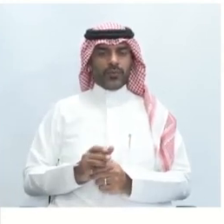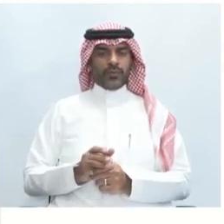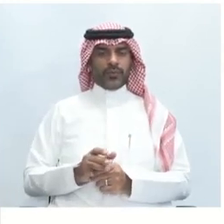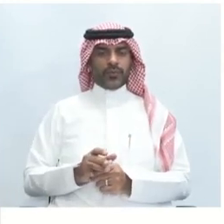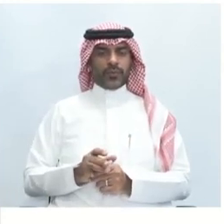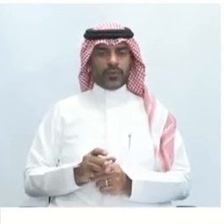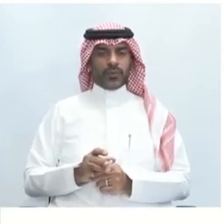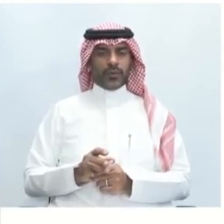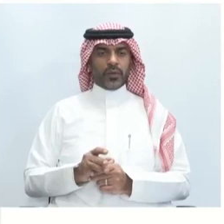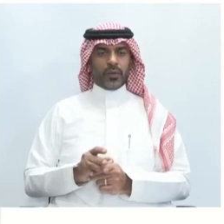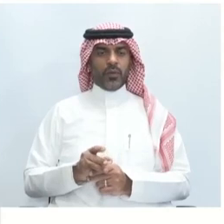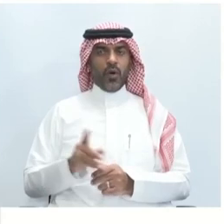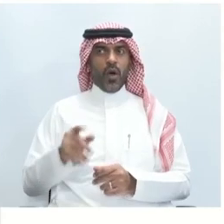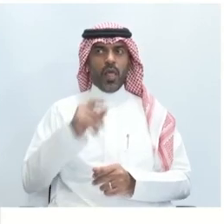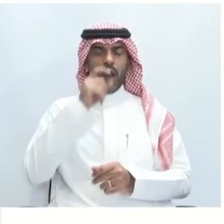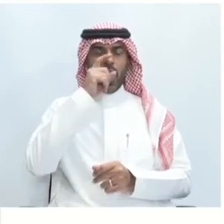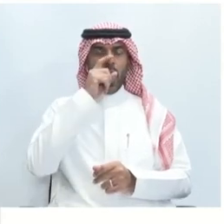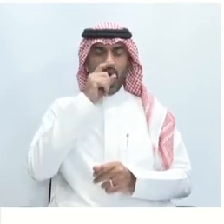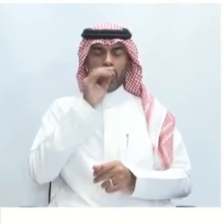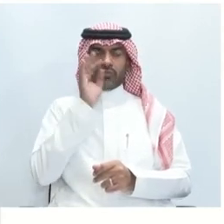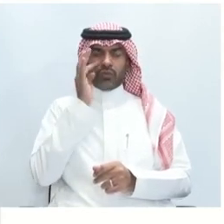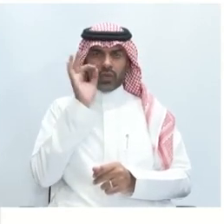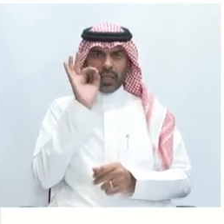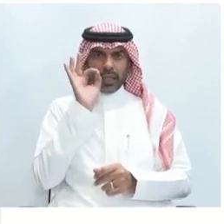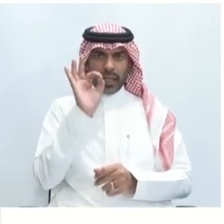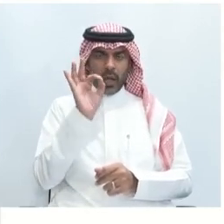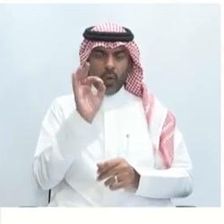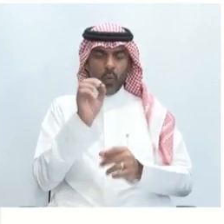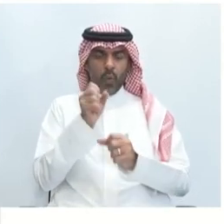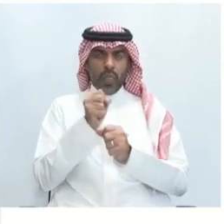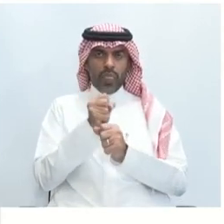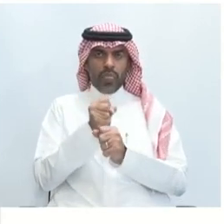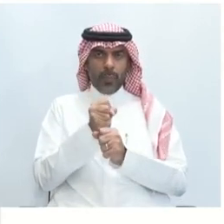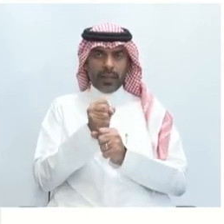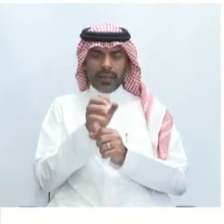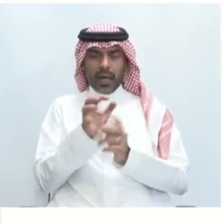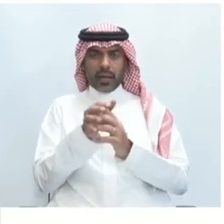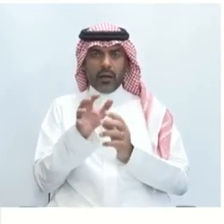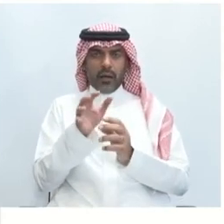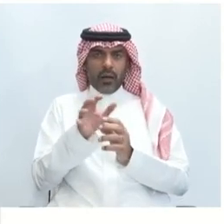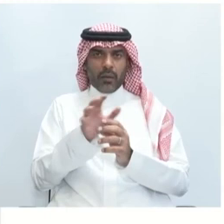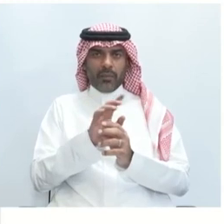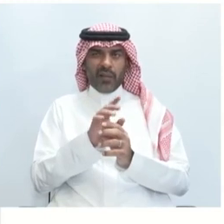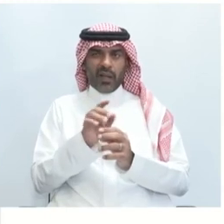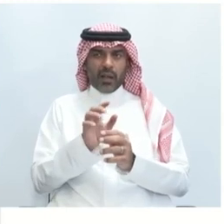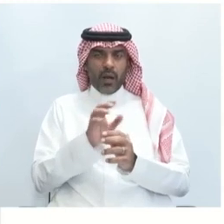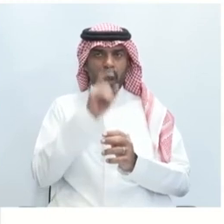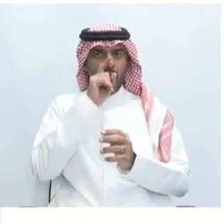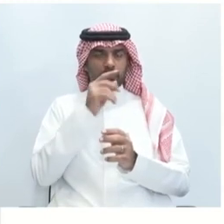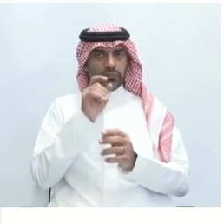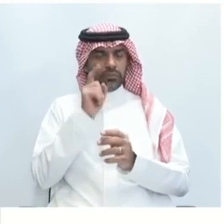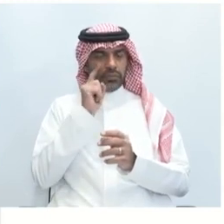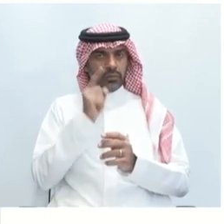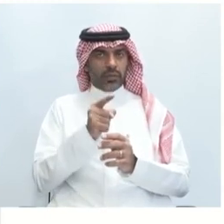سبيل المثال اجراء العمليات التي تتطلب دقه وثباتا في حركه اليد ممكن نستخدم الاذرع الروبوتيه باعتبار